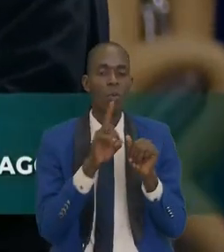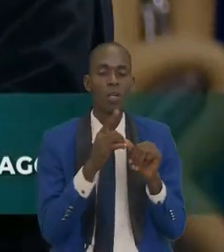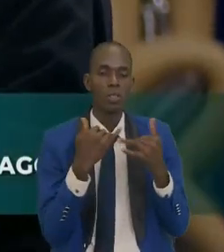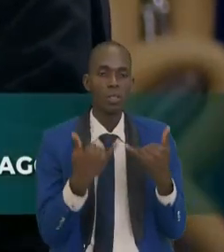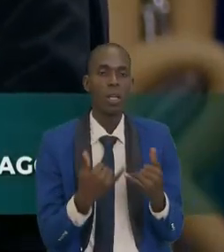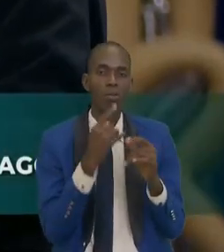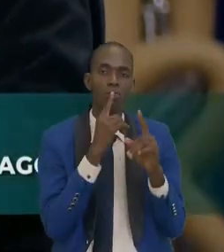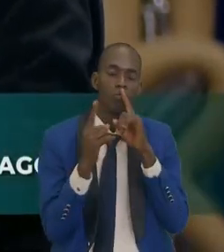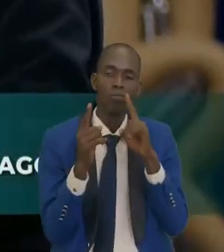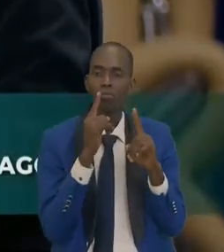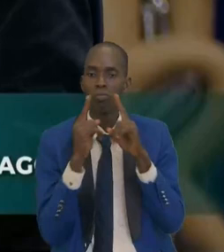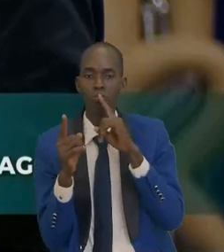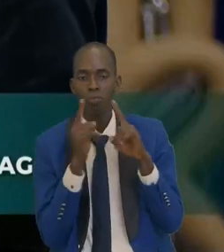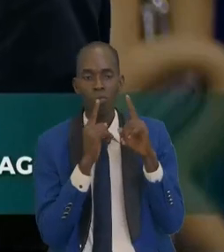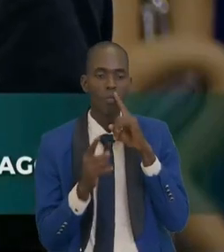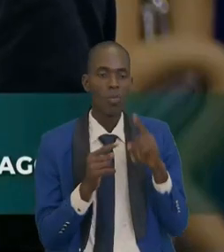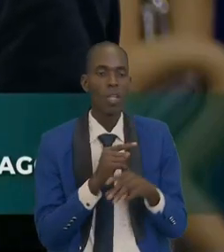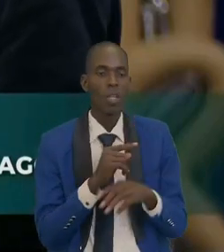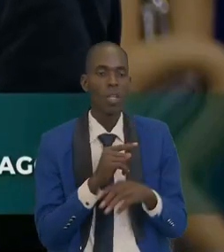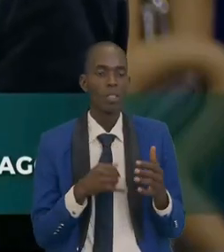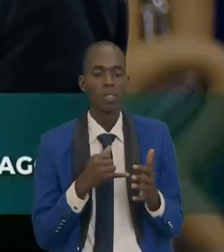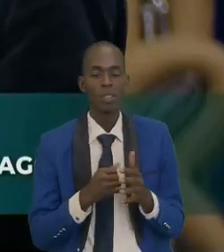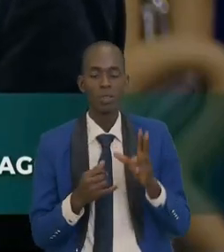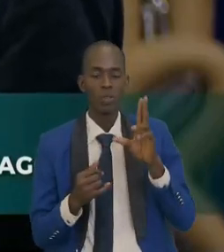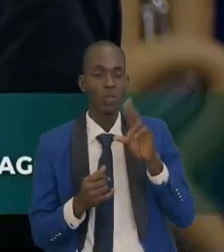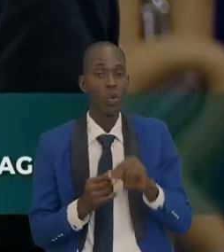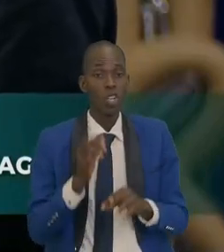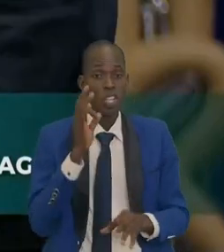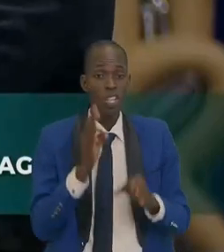parlant. Si la foi est là,